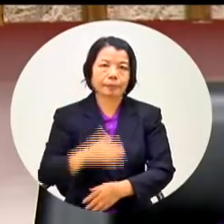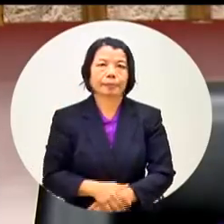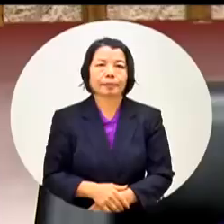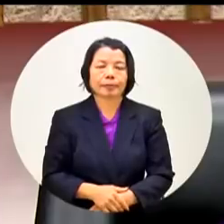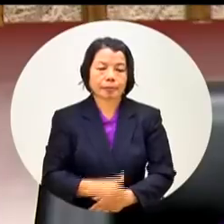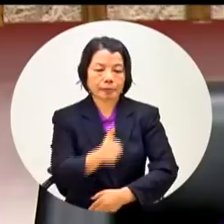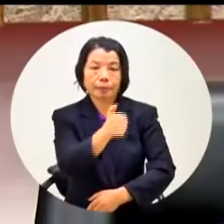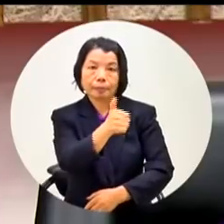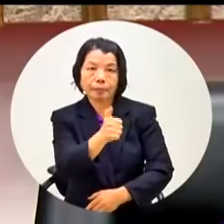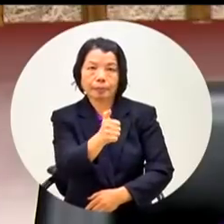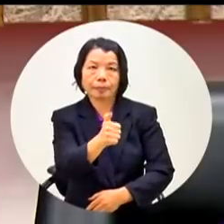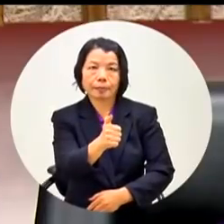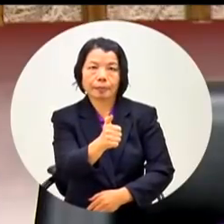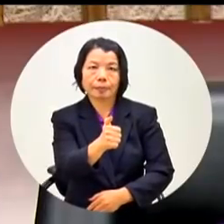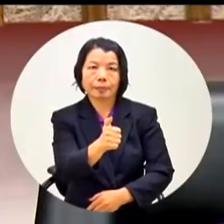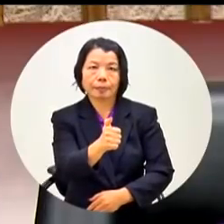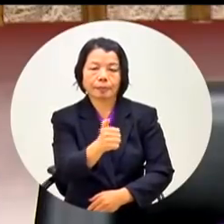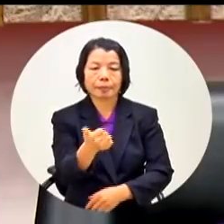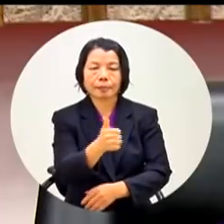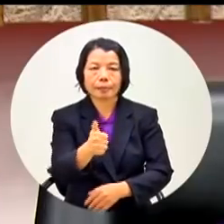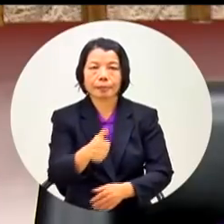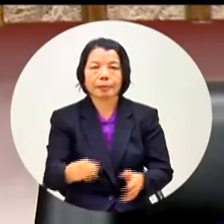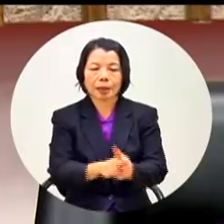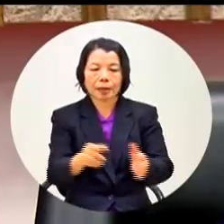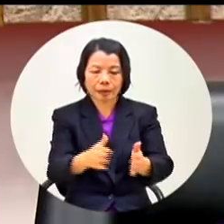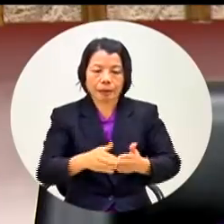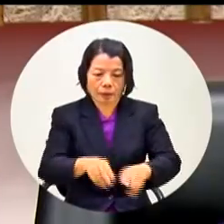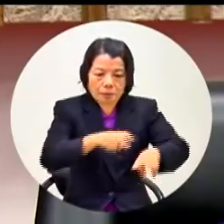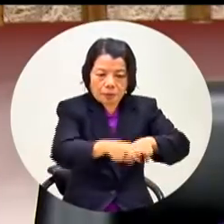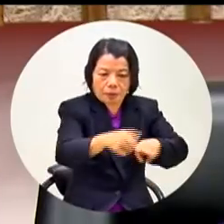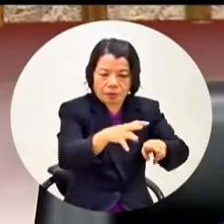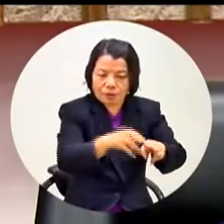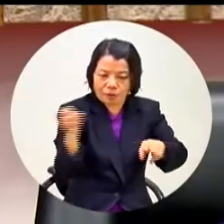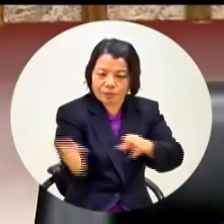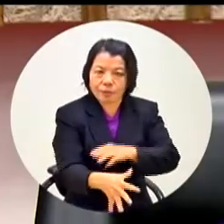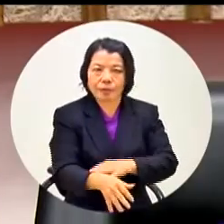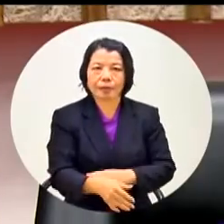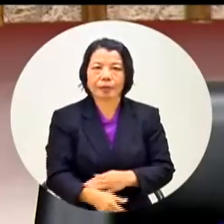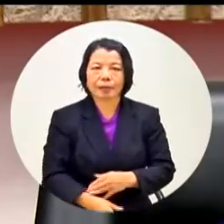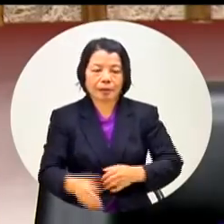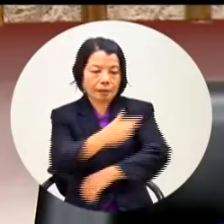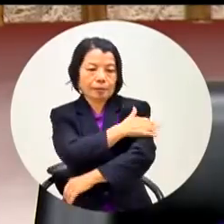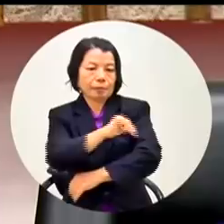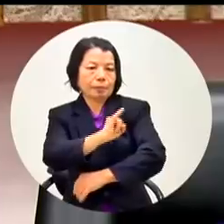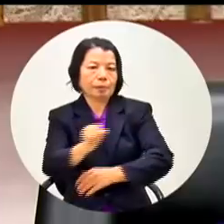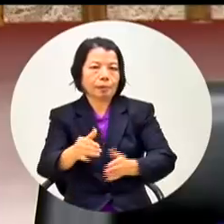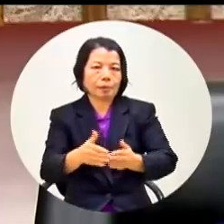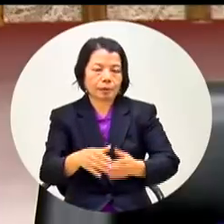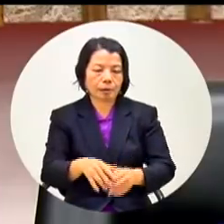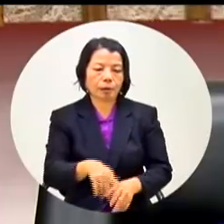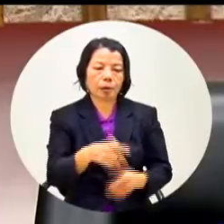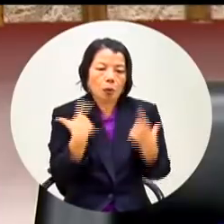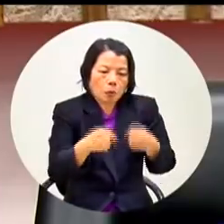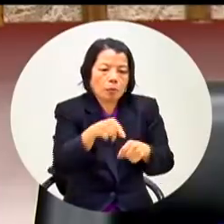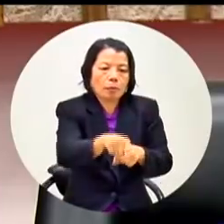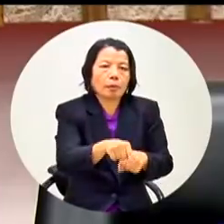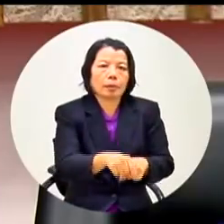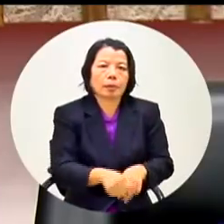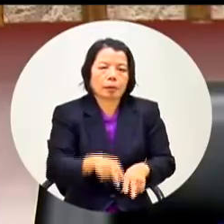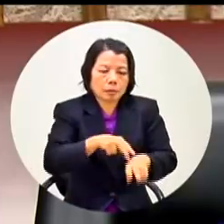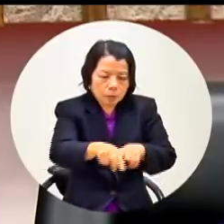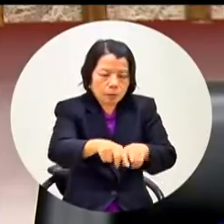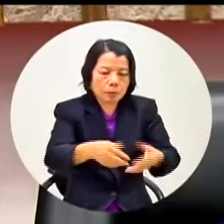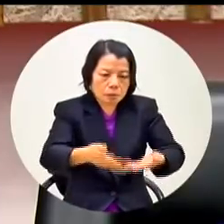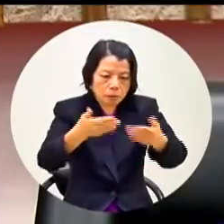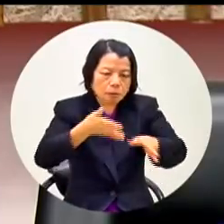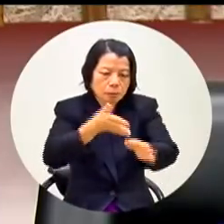拆铁轨，那我们的陈菊前市长却是在原位置哈，在建轻轨哈。那到底哪一个是对的，